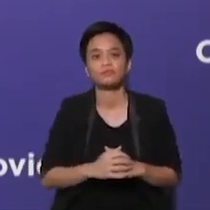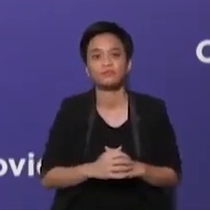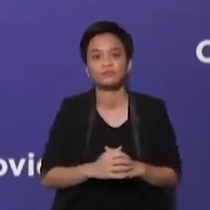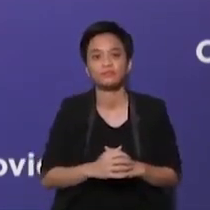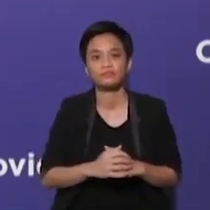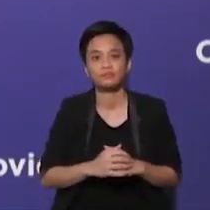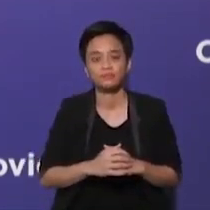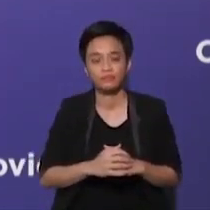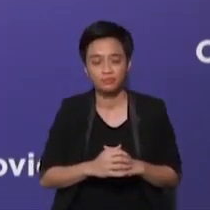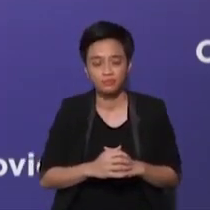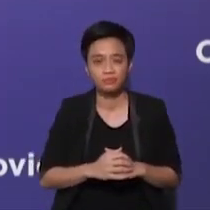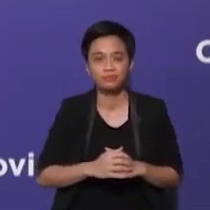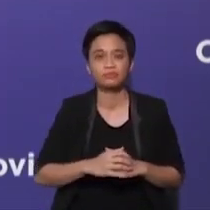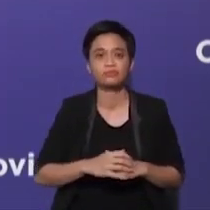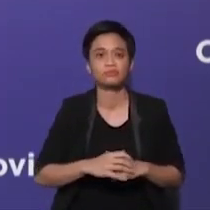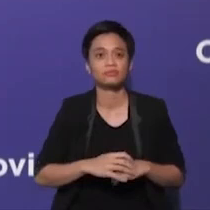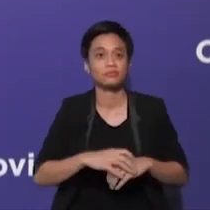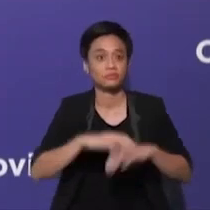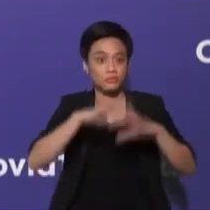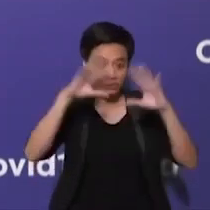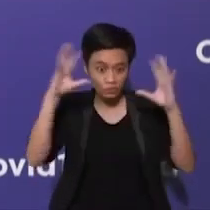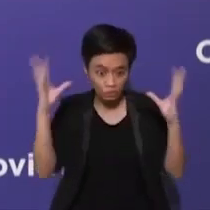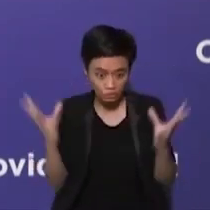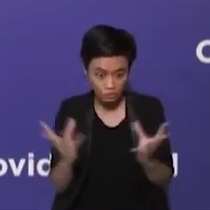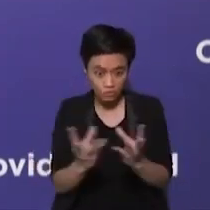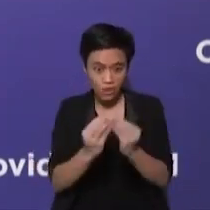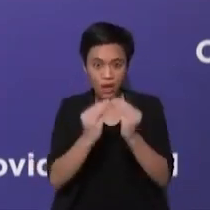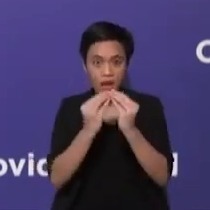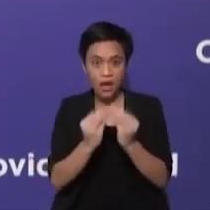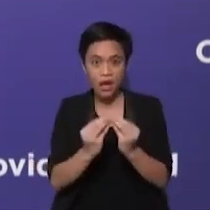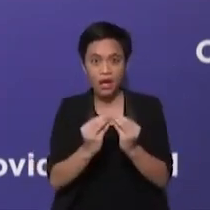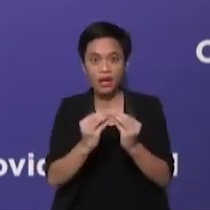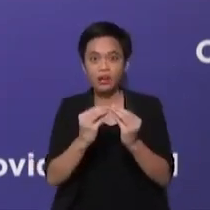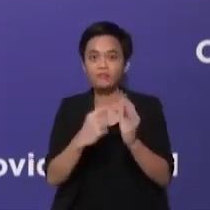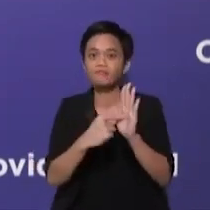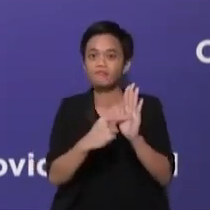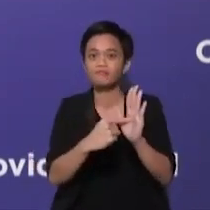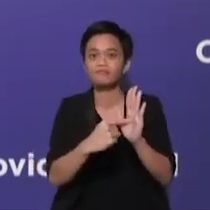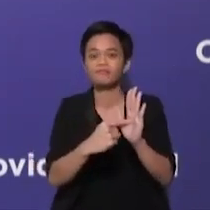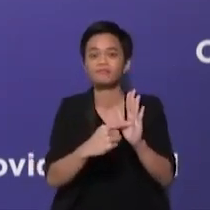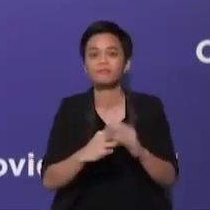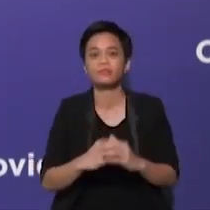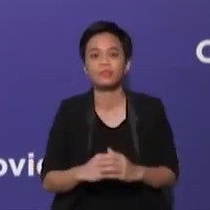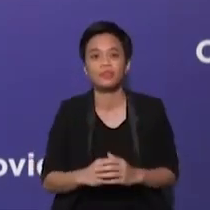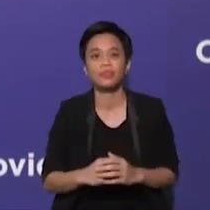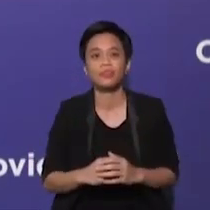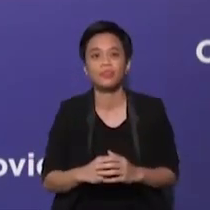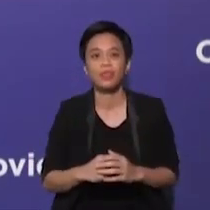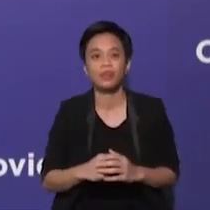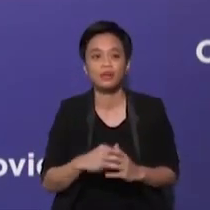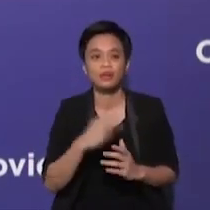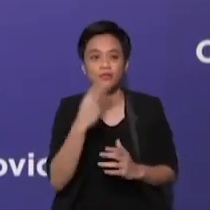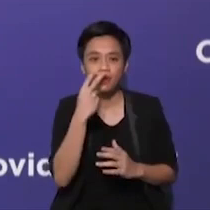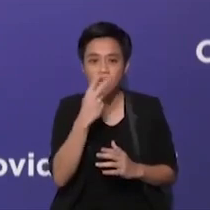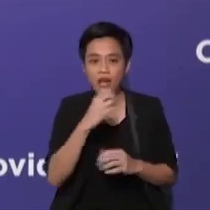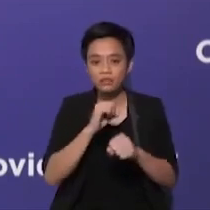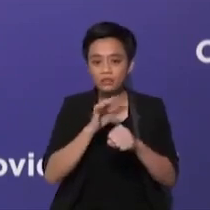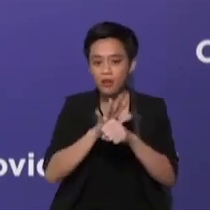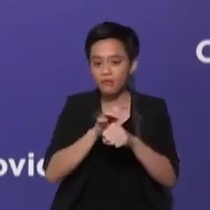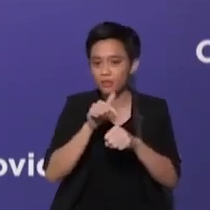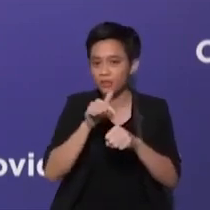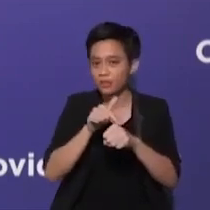dari jumlah ini kemudian yang kita dapatkan hasilnya sebagai berikut kasus konfirmasi kofit